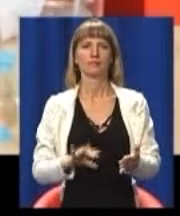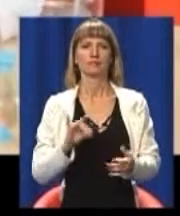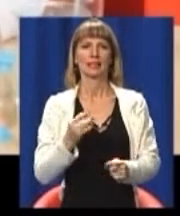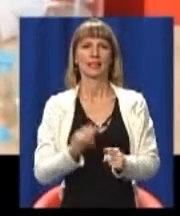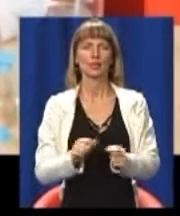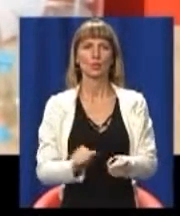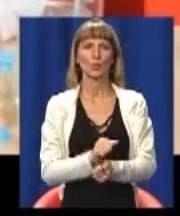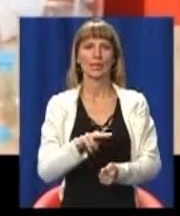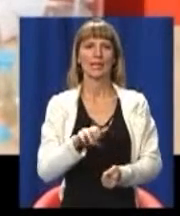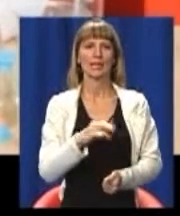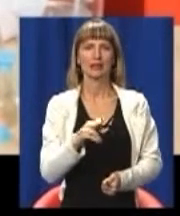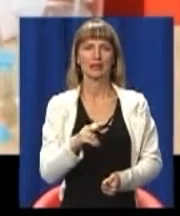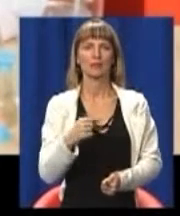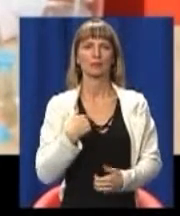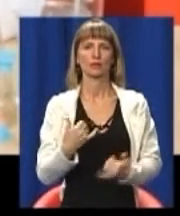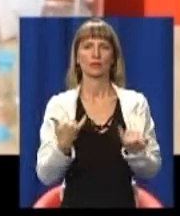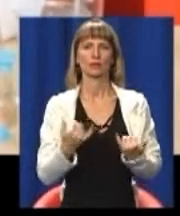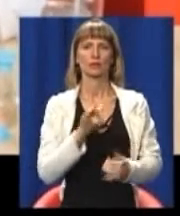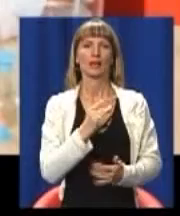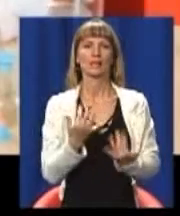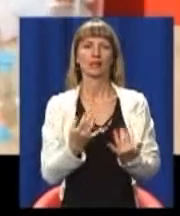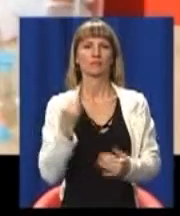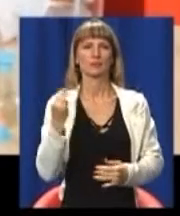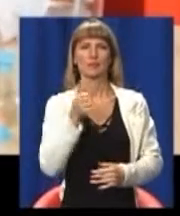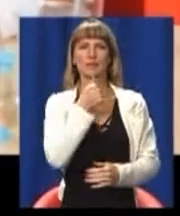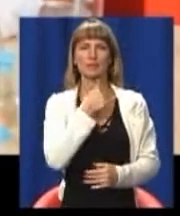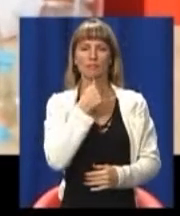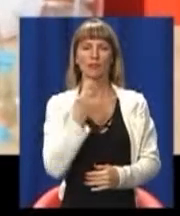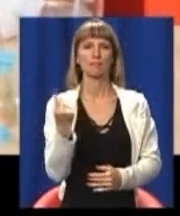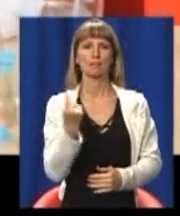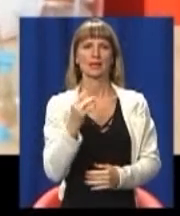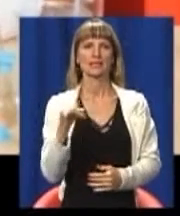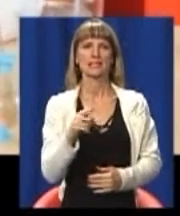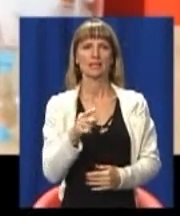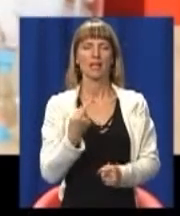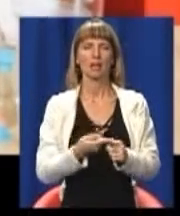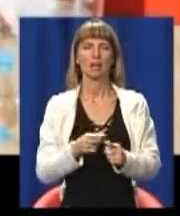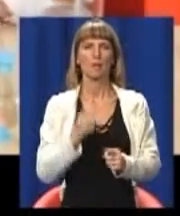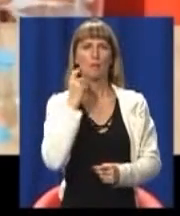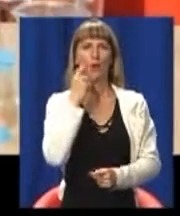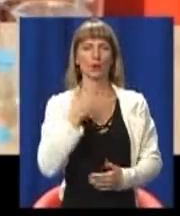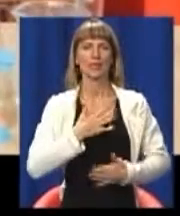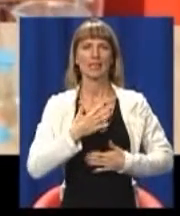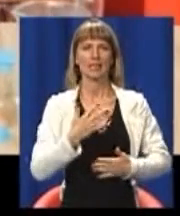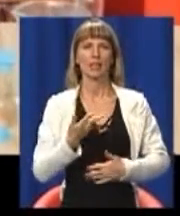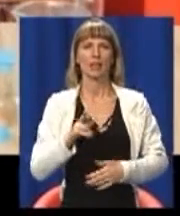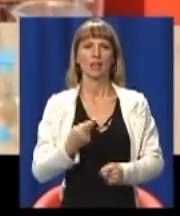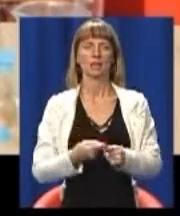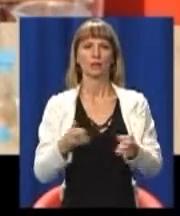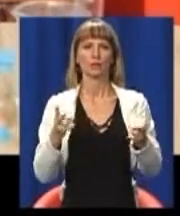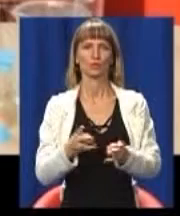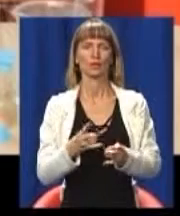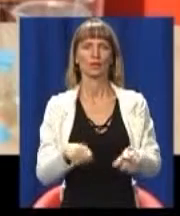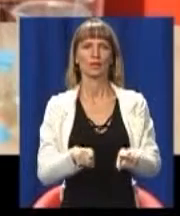Оцей сухий лід, ми зараз з ним проведемо кілька цікавих експериментів. Перший із них – це морозне дихання. Для цього нам потрібно буде ось